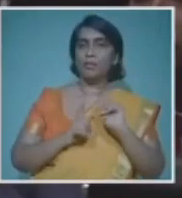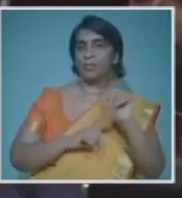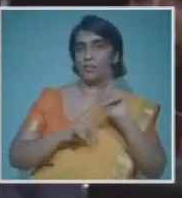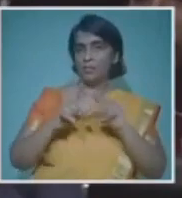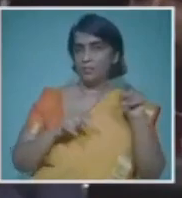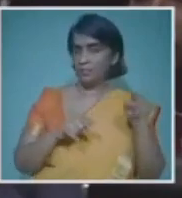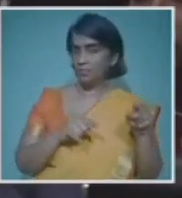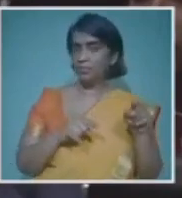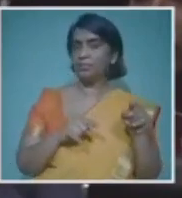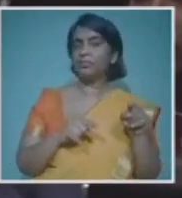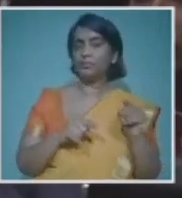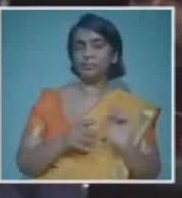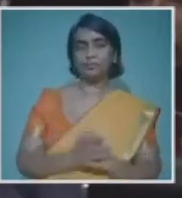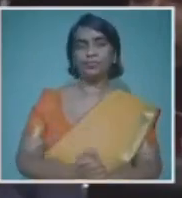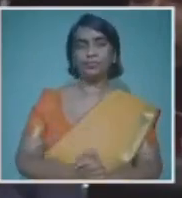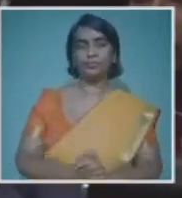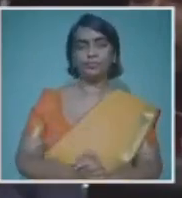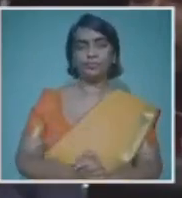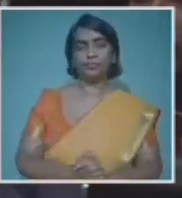පාර්ලිමේන්තුව මොකද